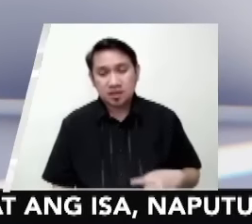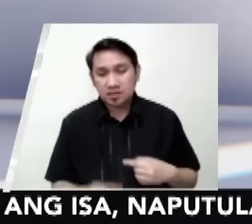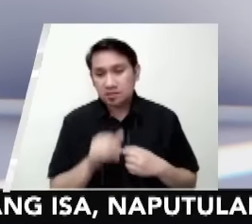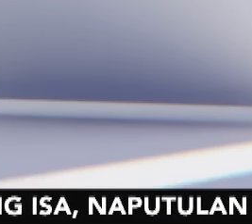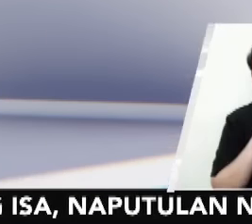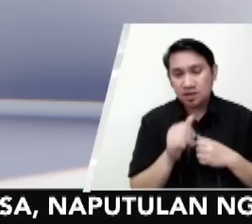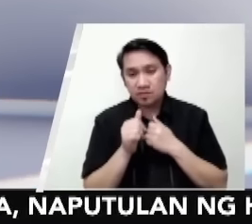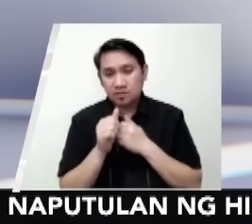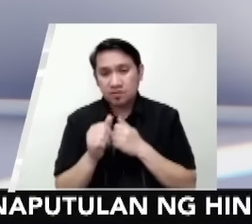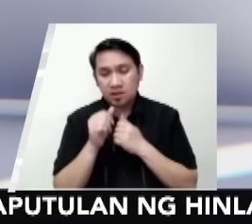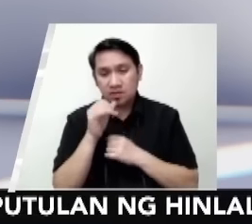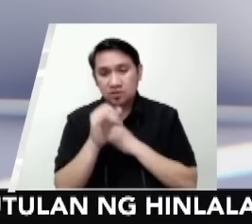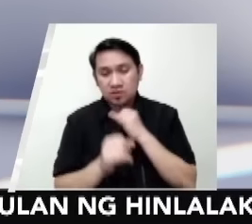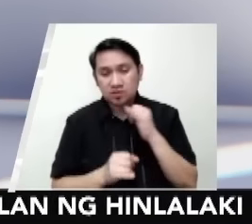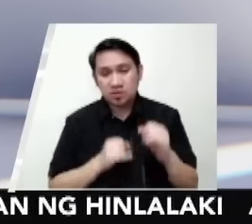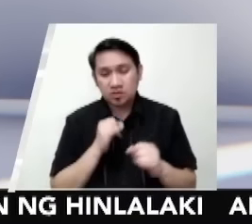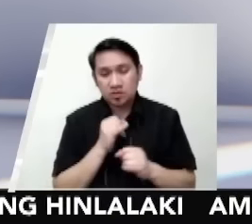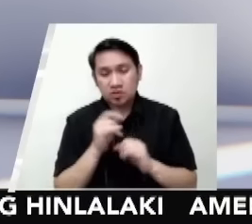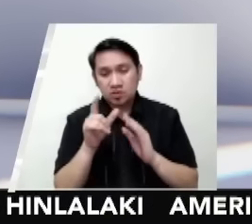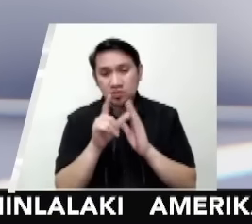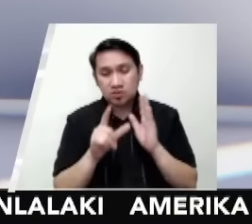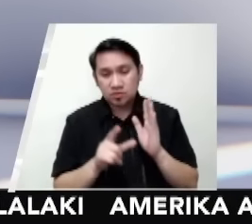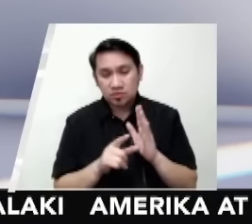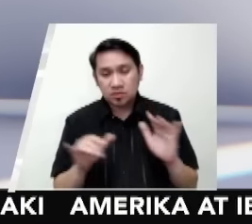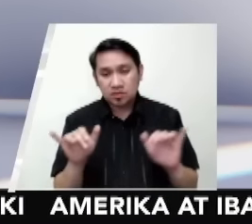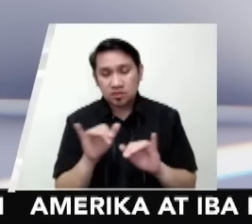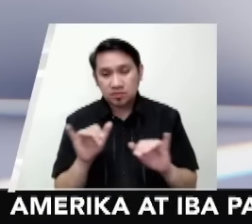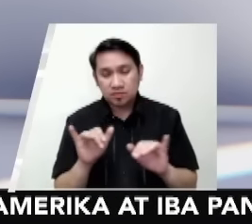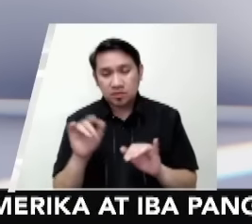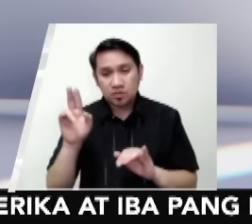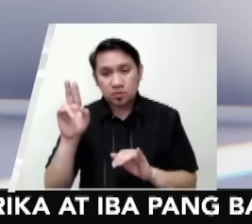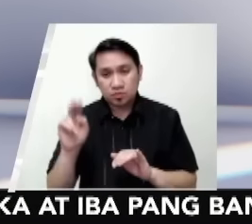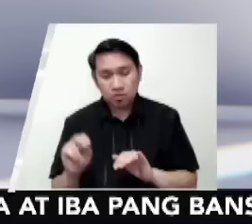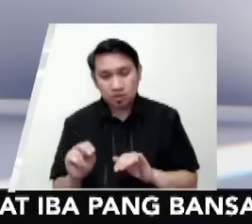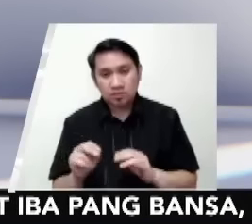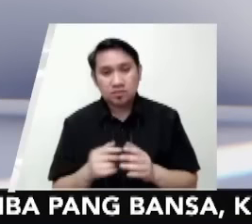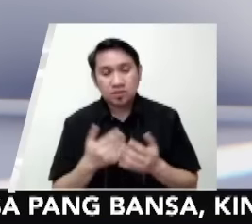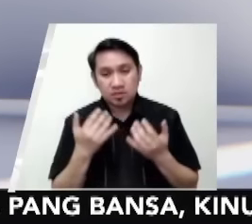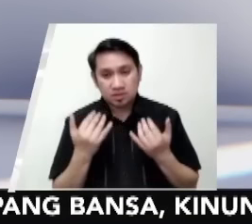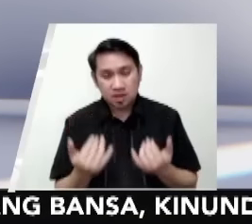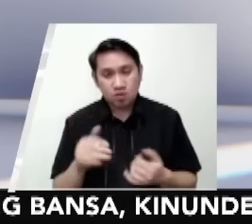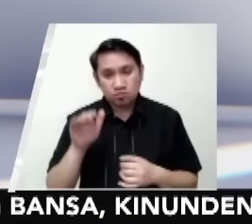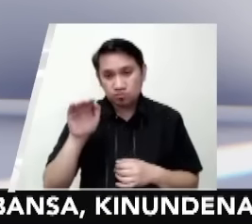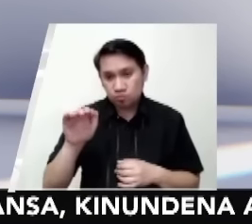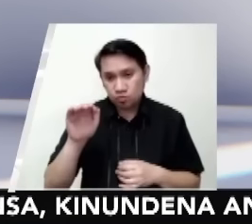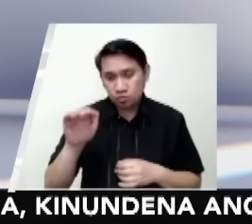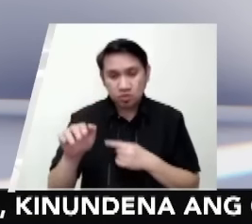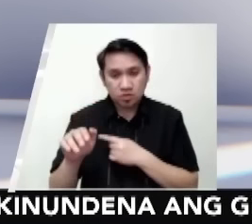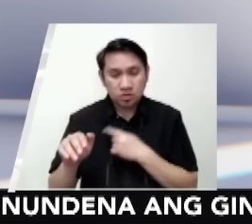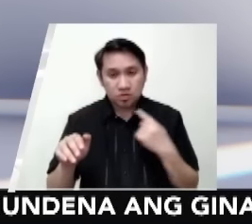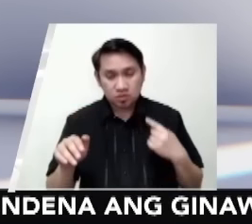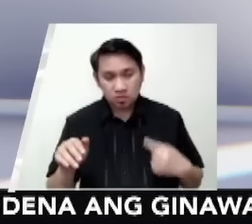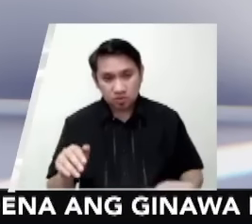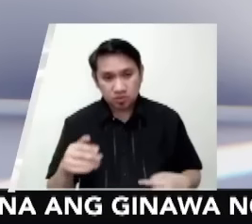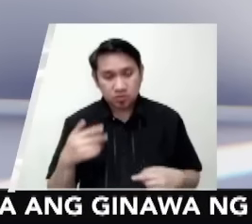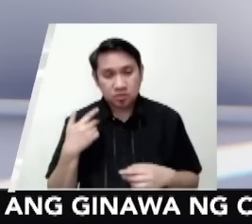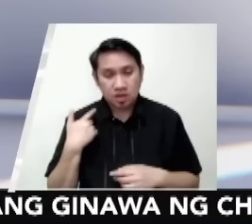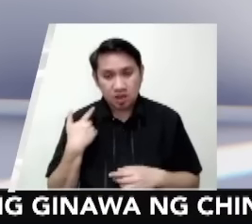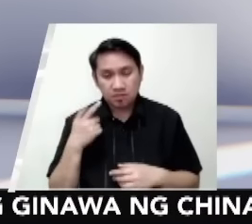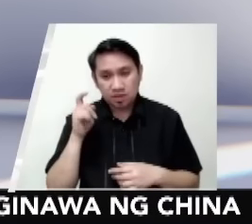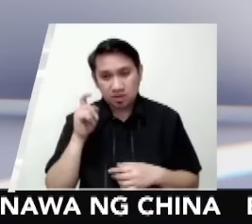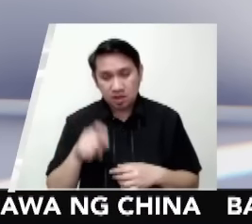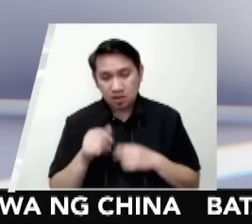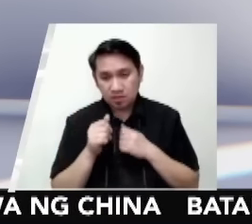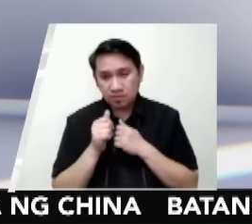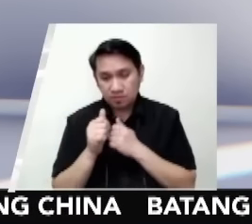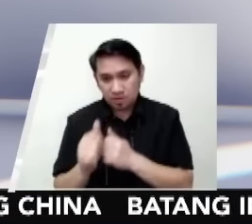United Nations Convention on the Law of the Sea o UNCLOS. Panawagan ito sa China ipatupad ang 2016 arbitral ruling. Binigyan